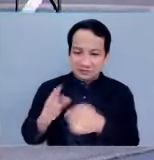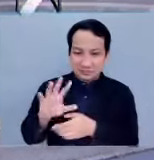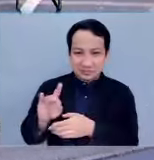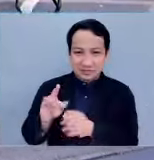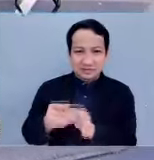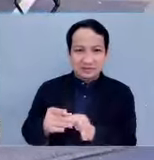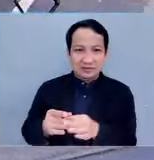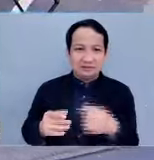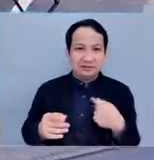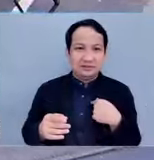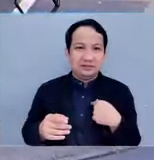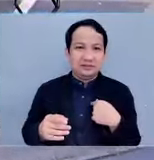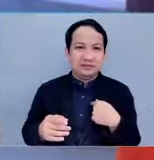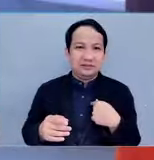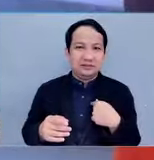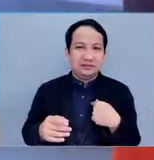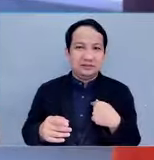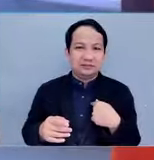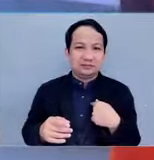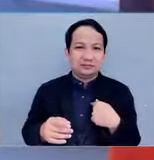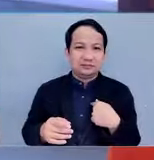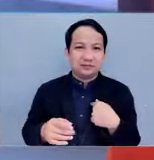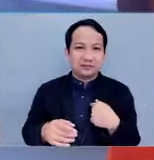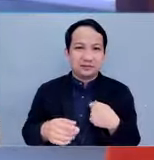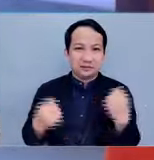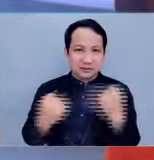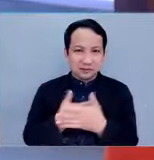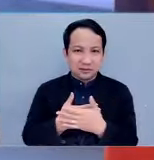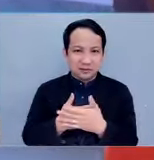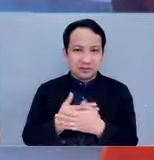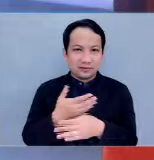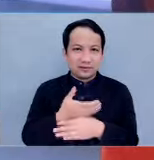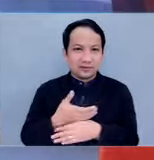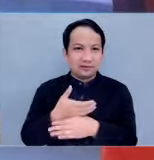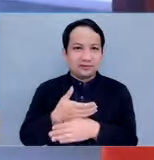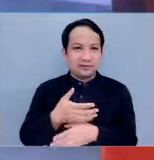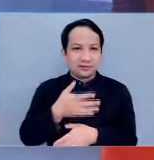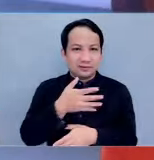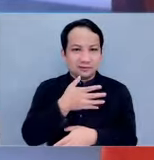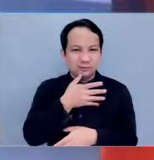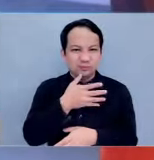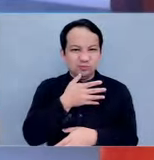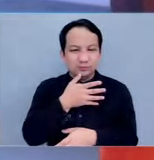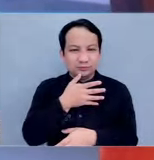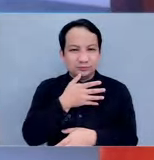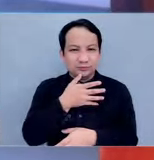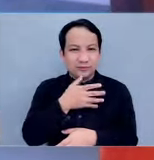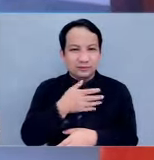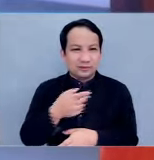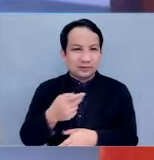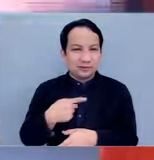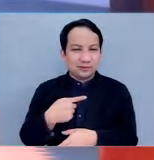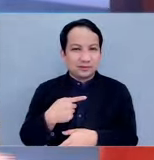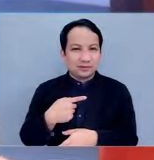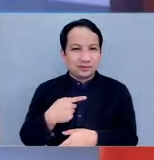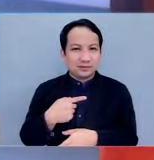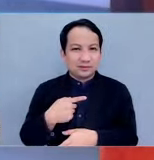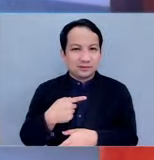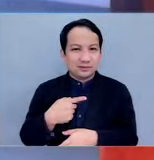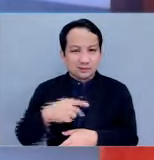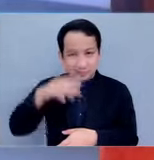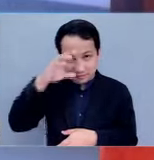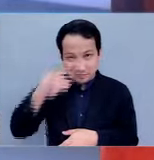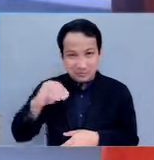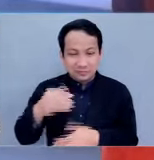ba? Ano, like, masugatan or something. Yes. So, very careful yung nanay ko. Pero kasi, ako, ang dating sa akin, pag the guys are